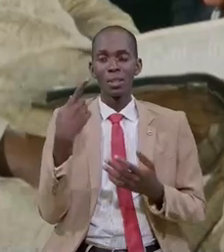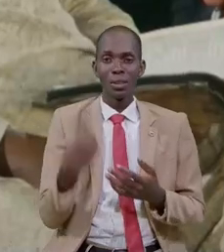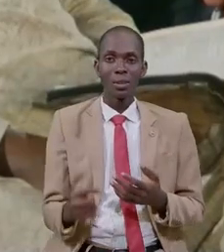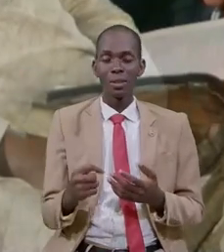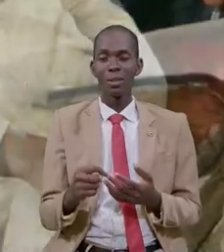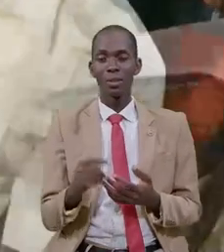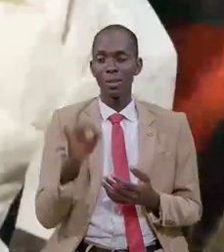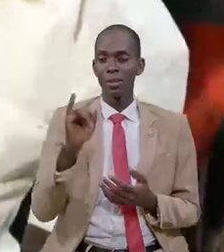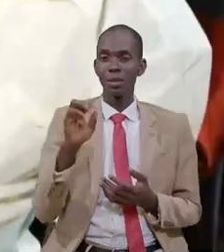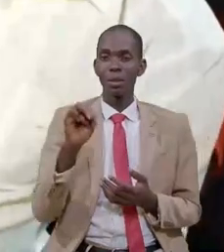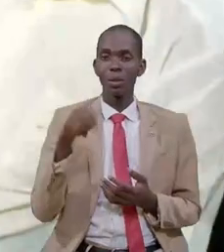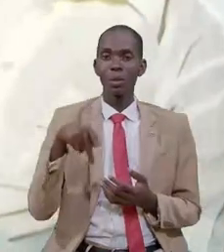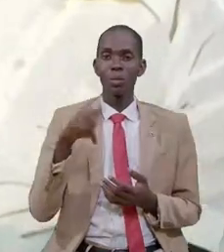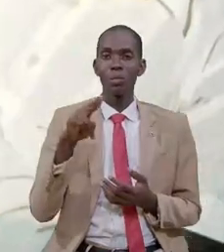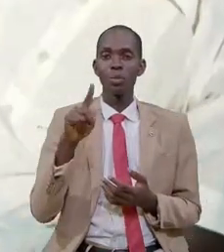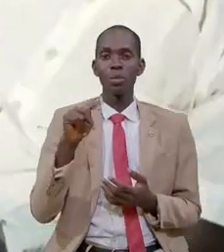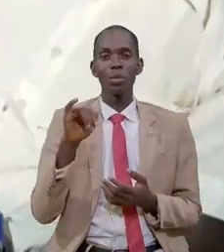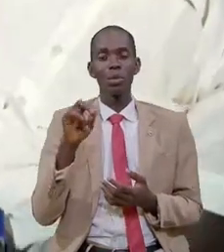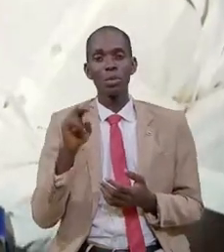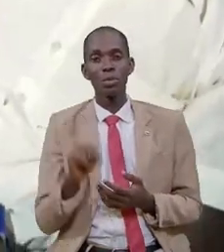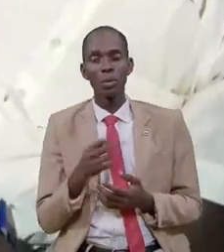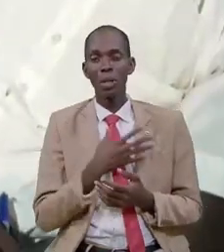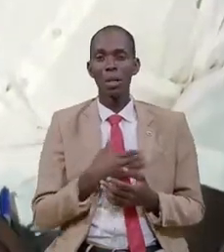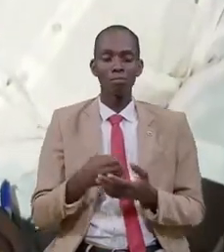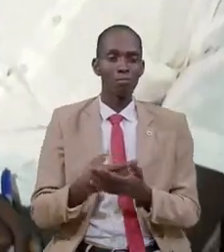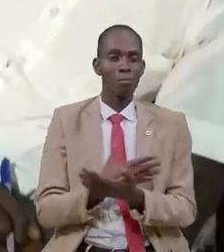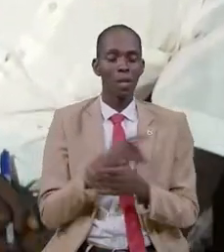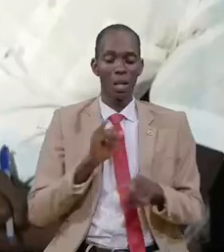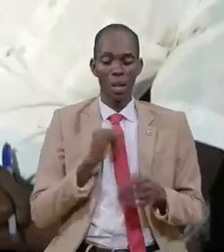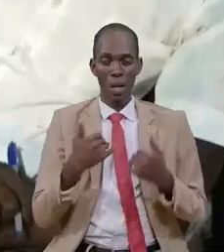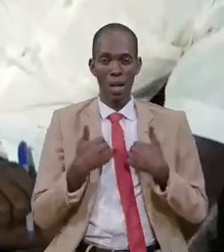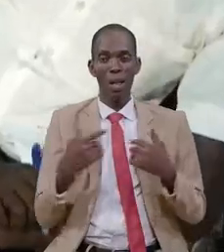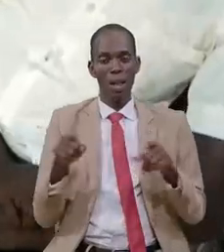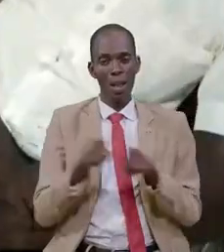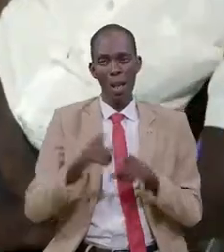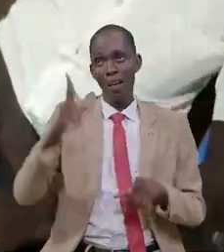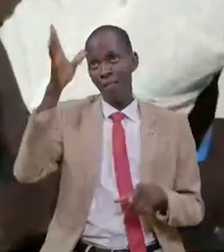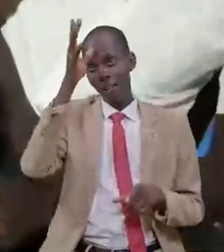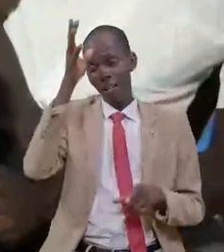L'imputation que j'ai eue, l'impartition que j'ai eue, tel père, tel fils,